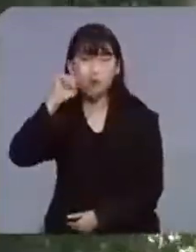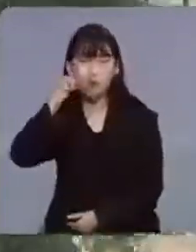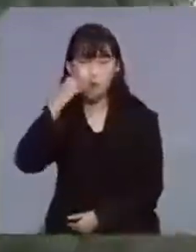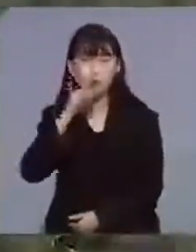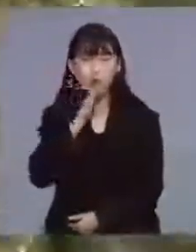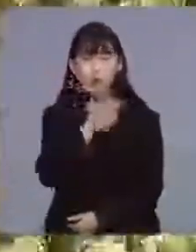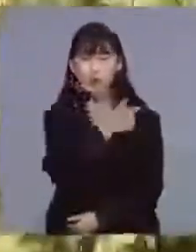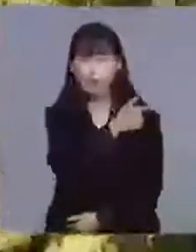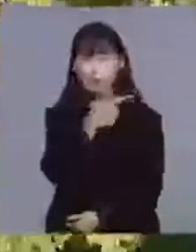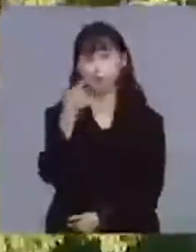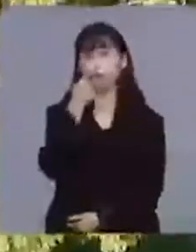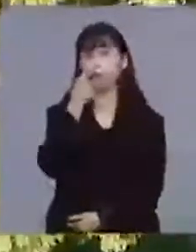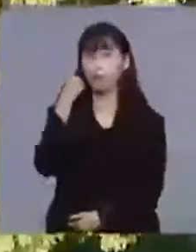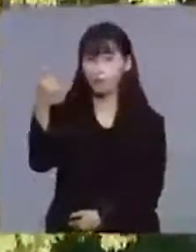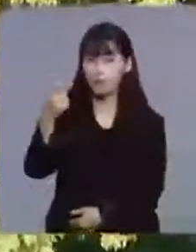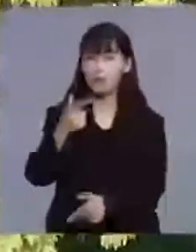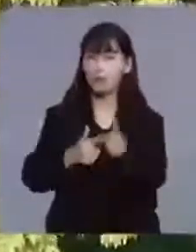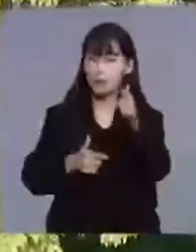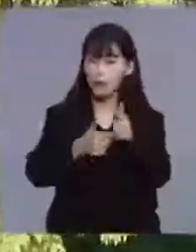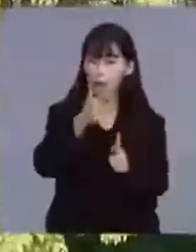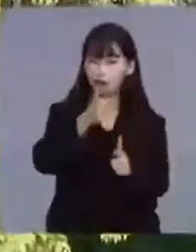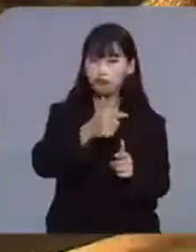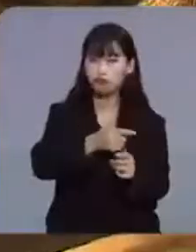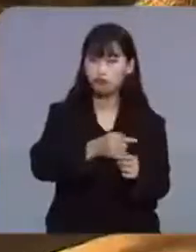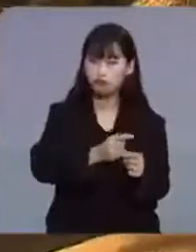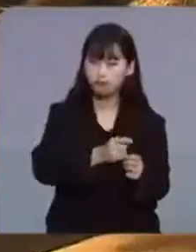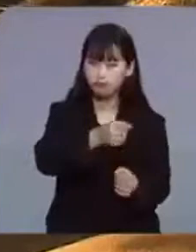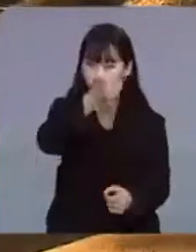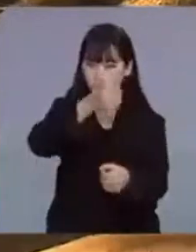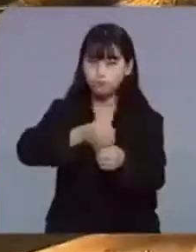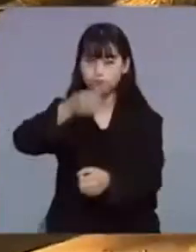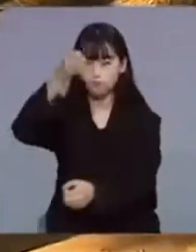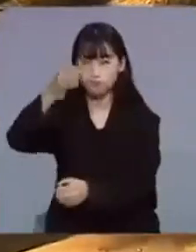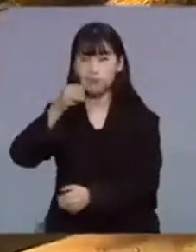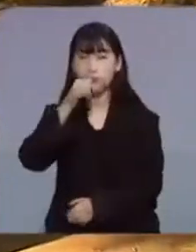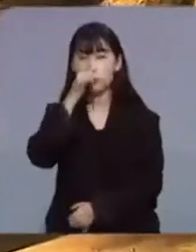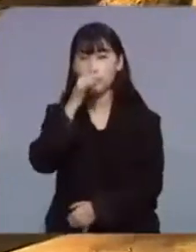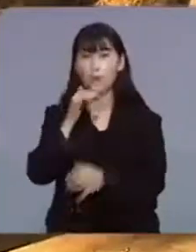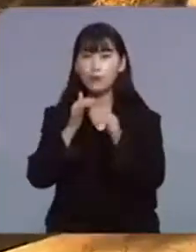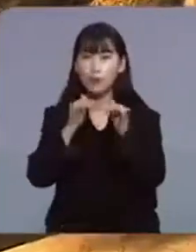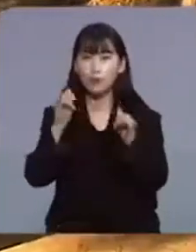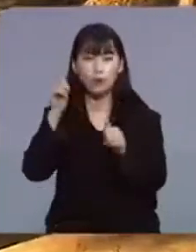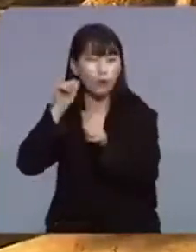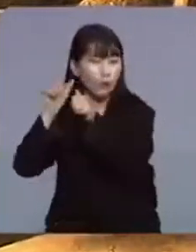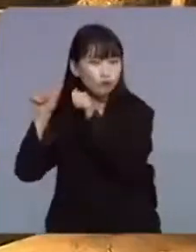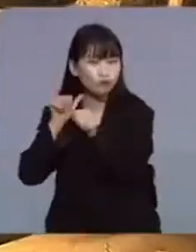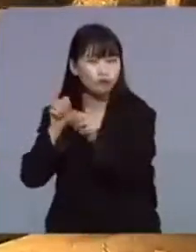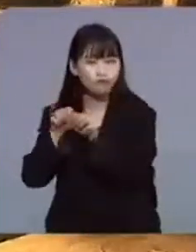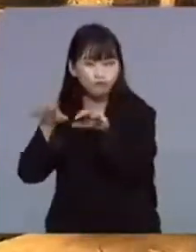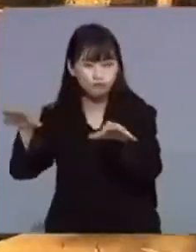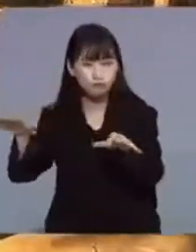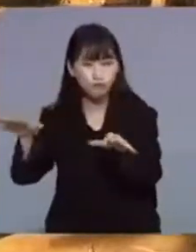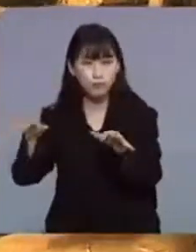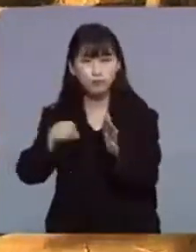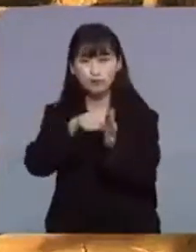나무들이 즐비하고 메타세코이아 길도 입소문을 타면서 벌써 수만 명이 다녀간 지역 명소가